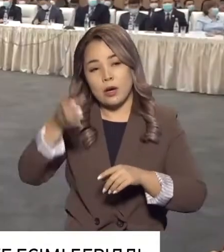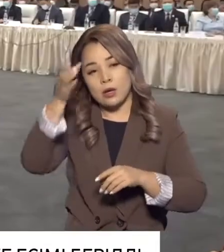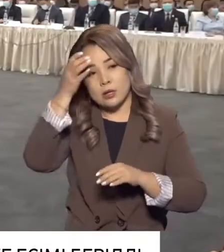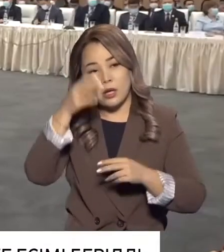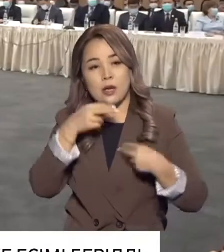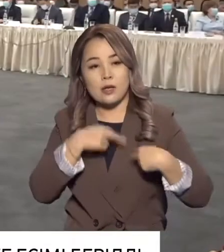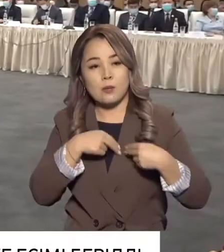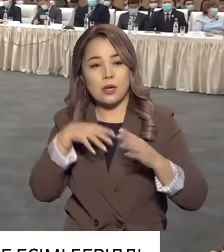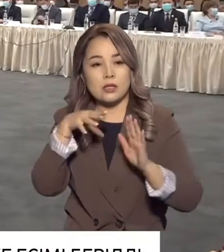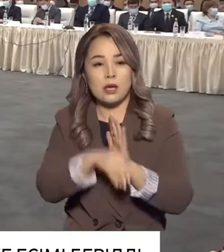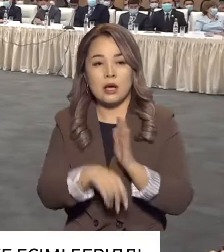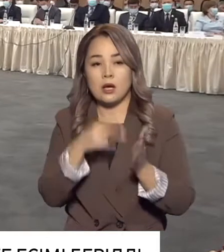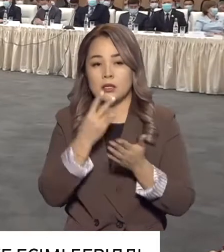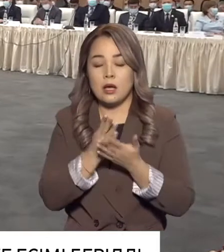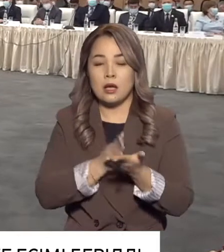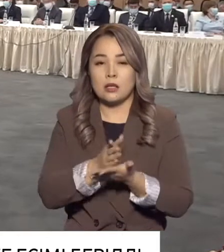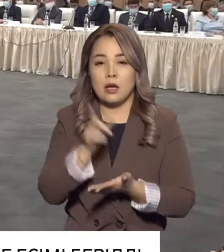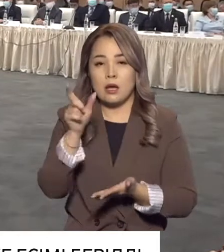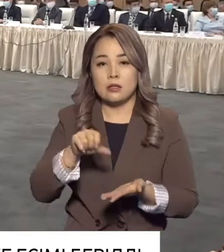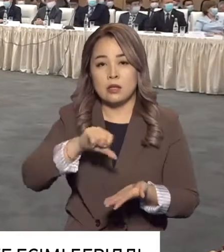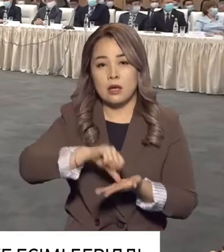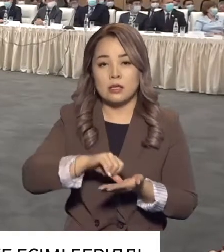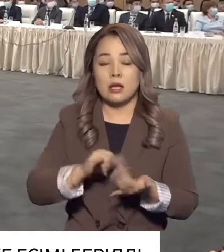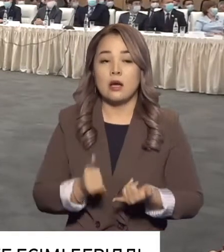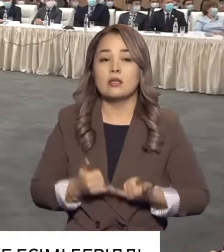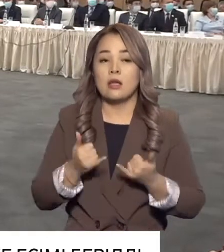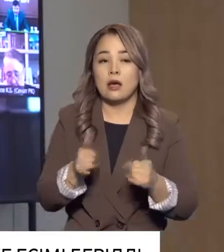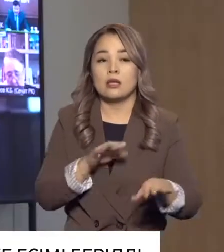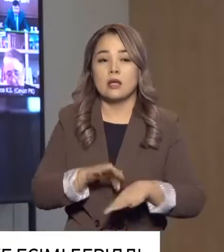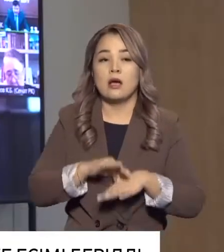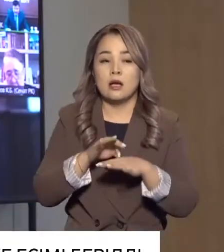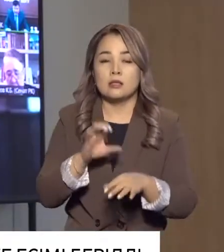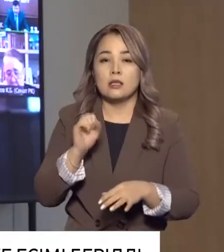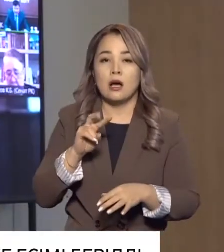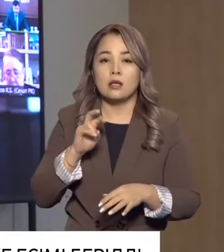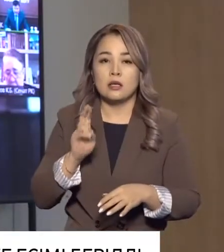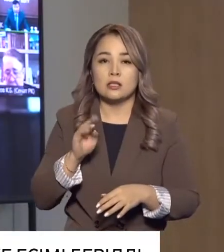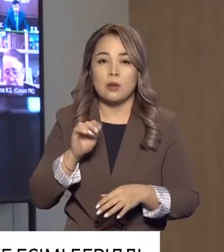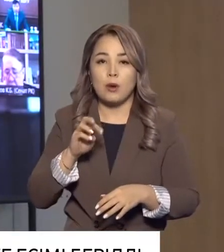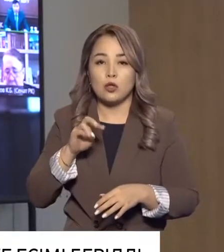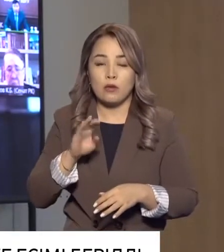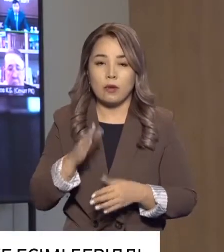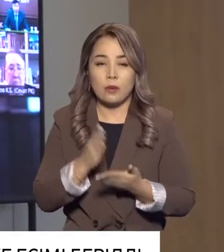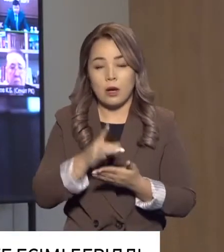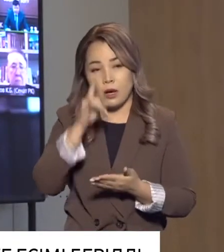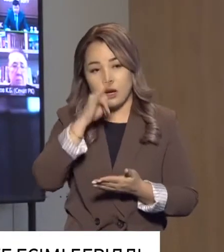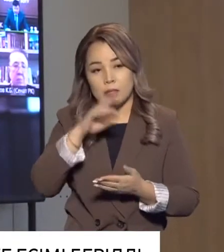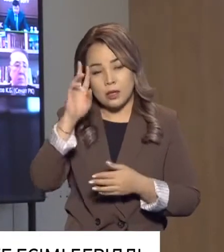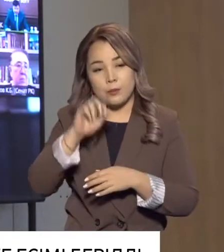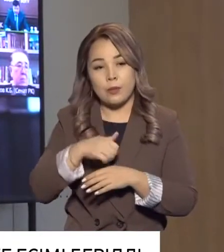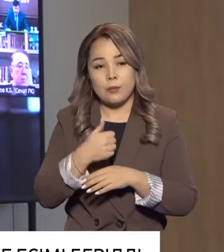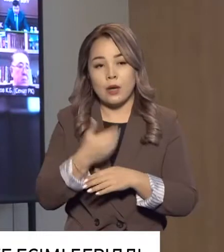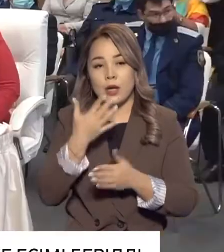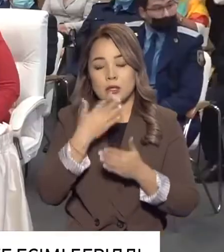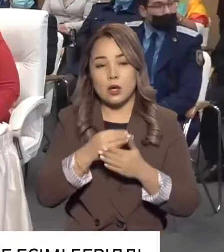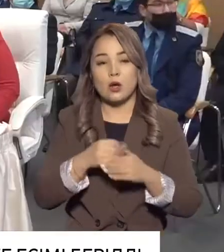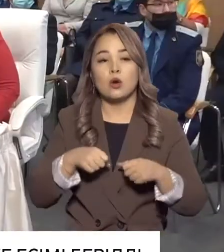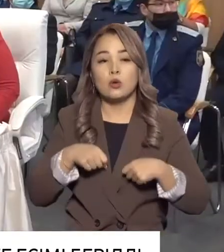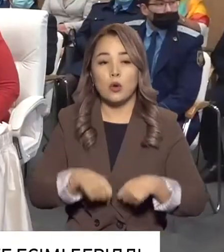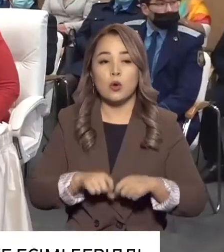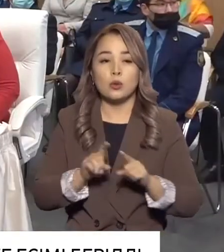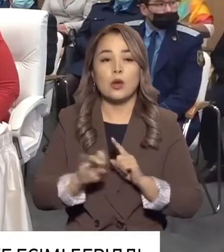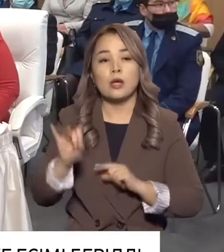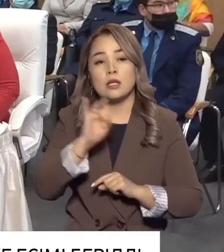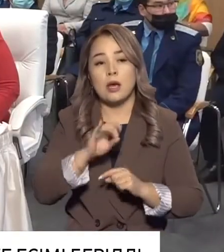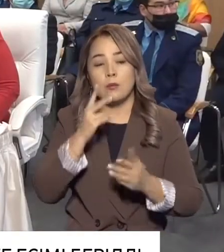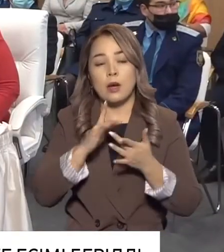еңбек ретінде жеткізген қайраткер. Тағылымды шара Салық Зиманов және қазақ мемлекеттілігі тарихы мен құқтың дамуы атты тақырыпта